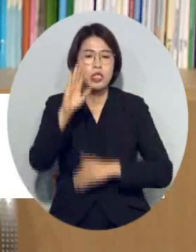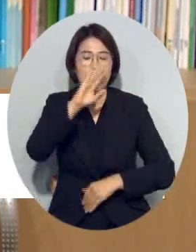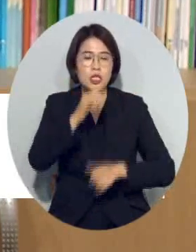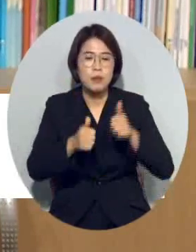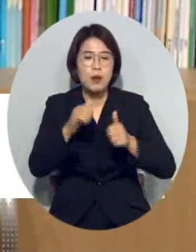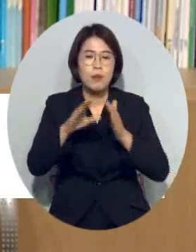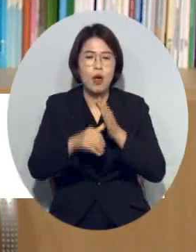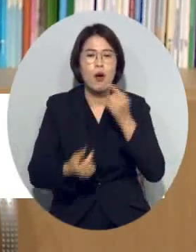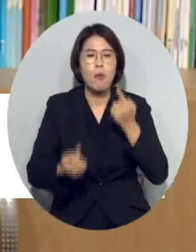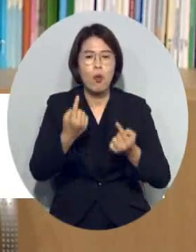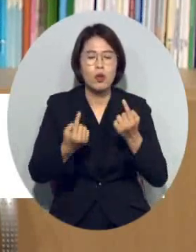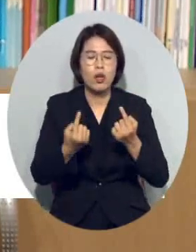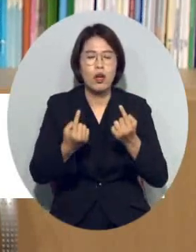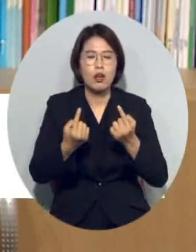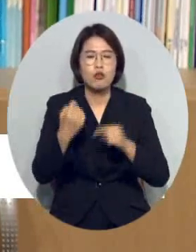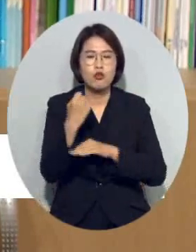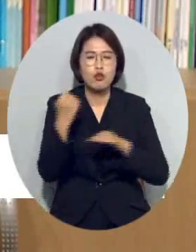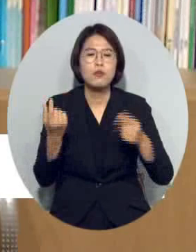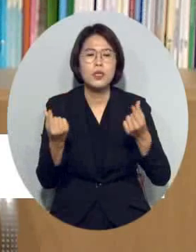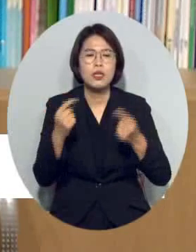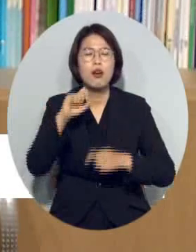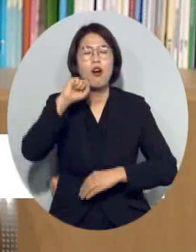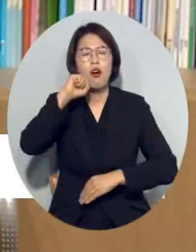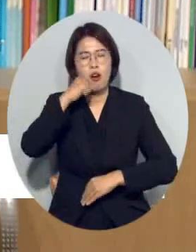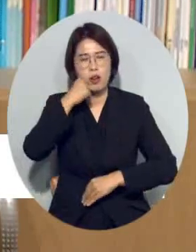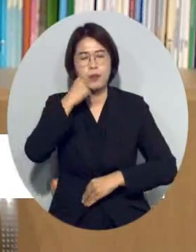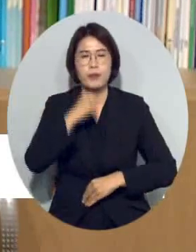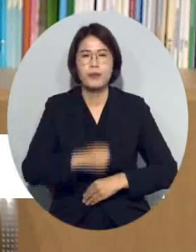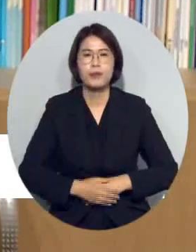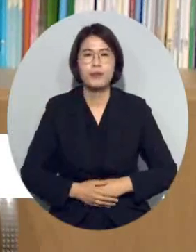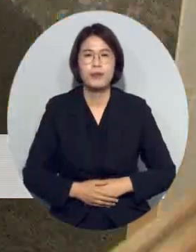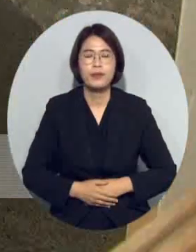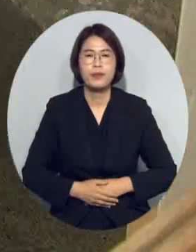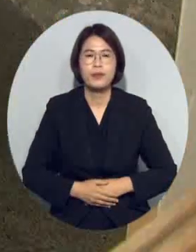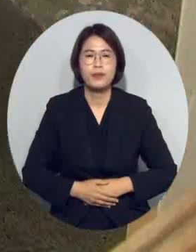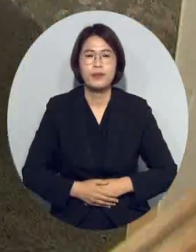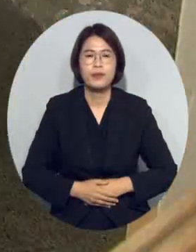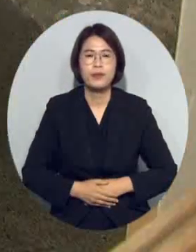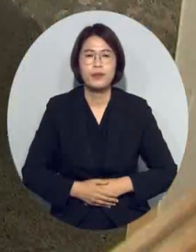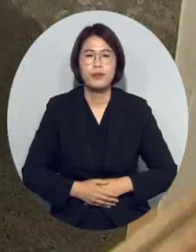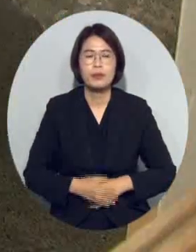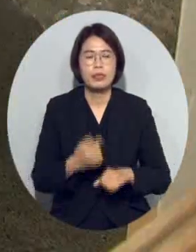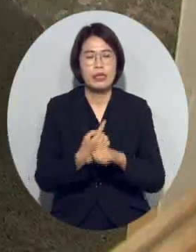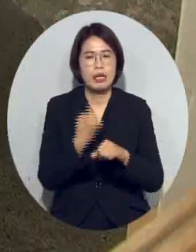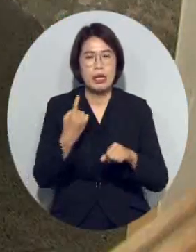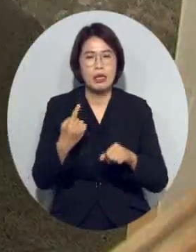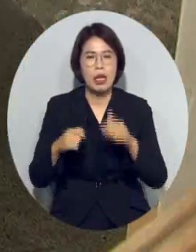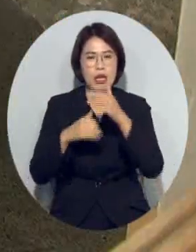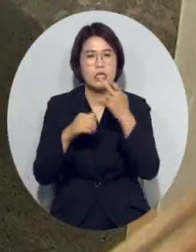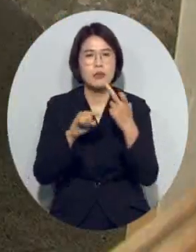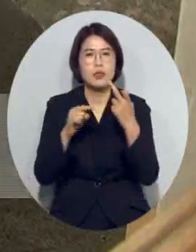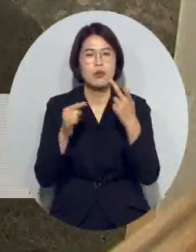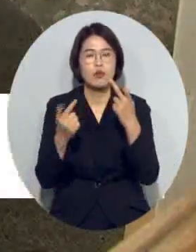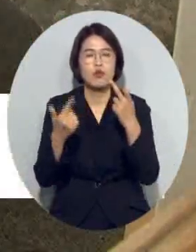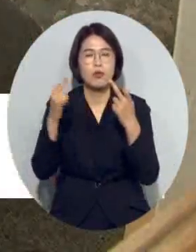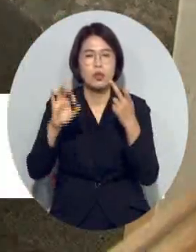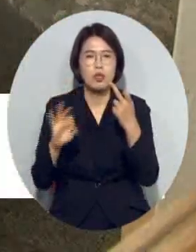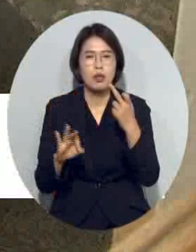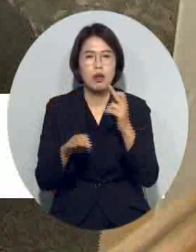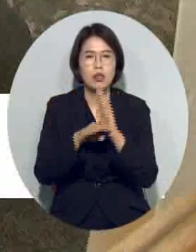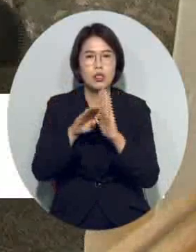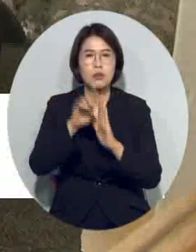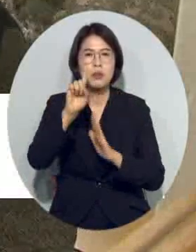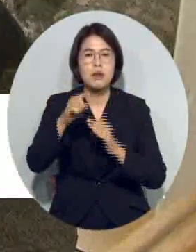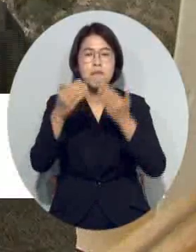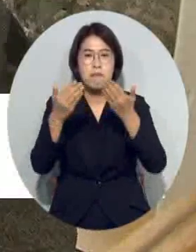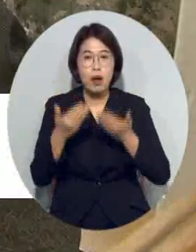비슷한 어려운 수준으로 어렵게 출제된 것으로 보입니다. 지난해 전체의 12.6%가